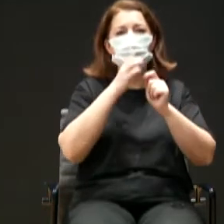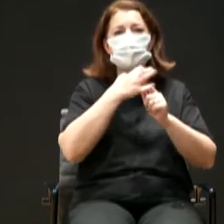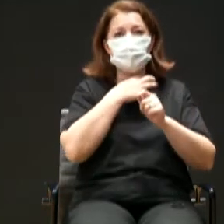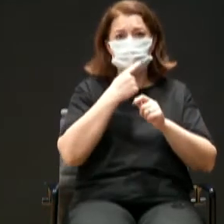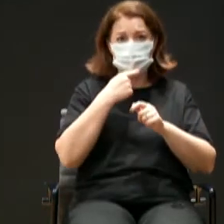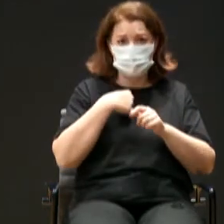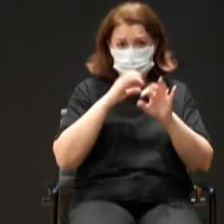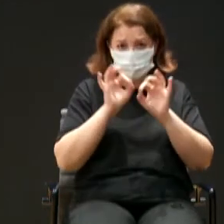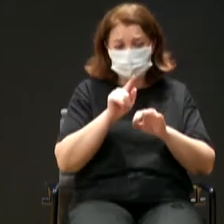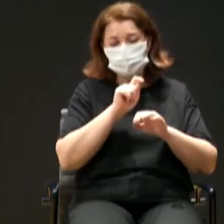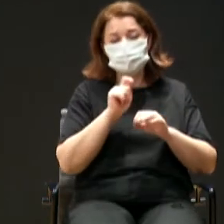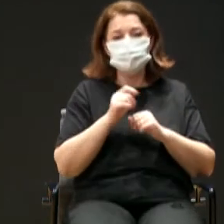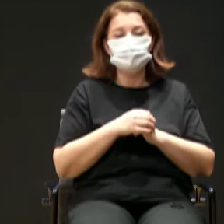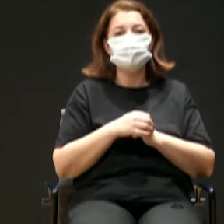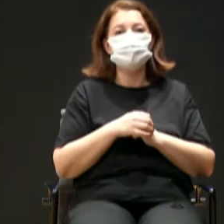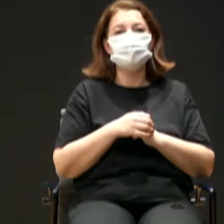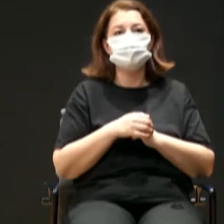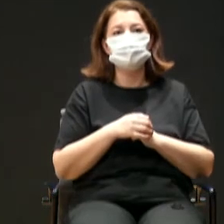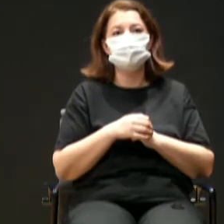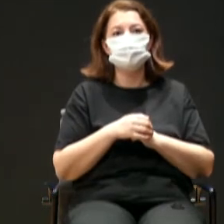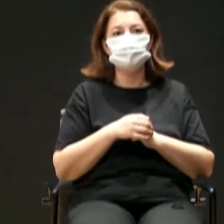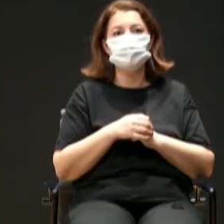lütfen. Müdahale etmeyin.